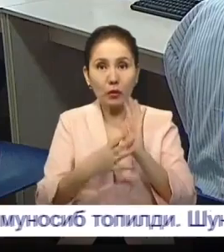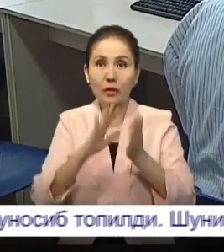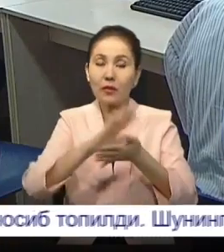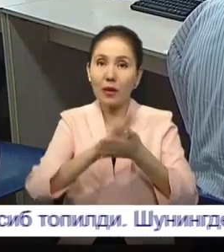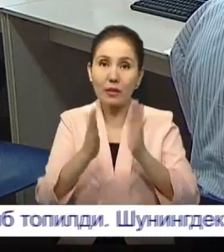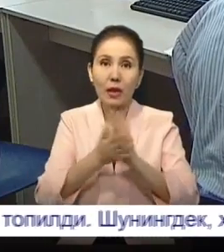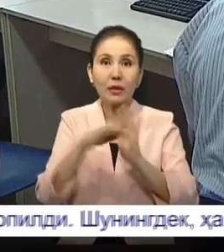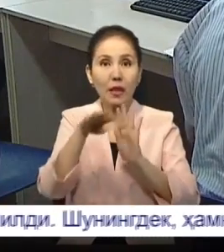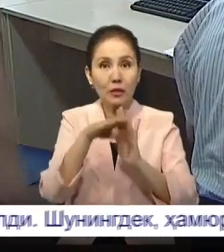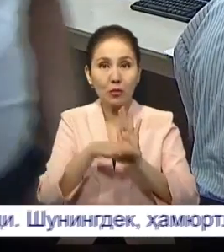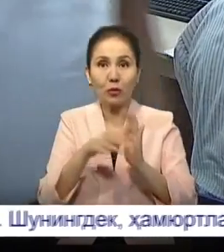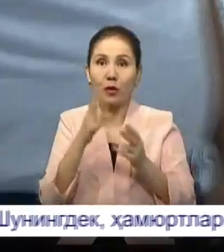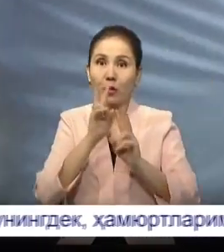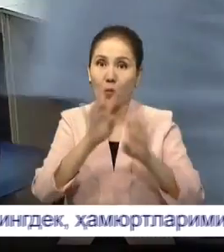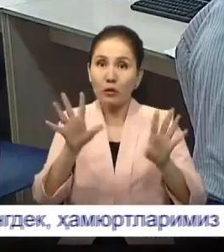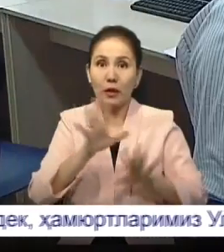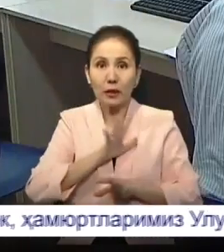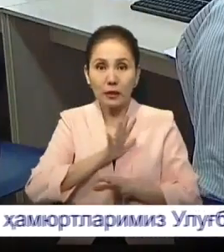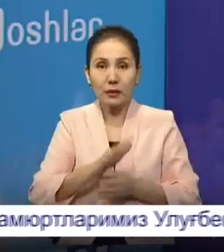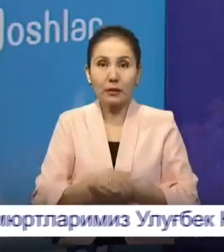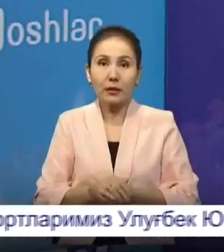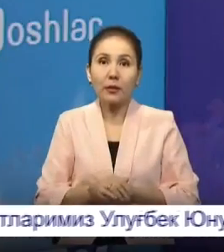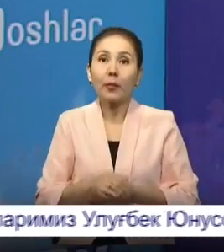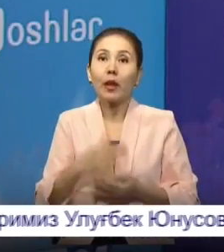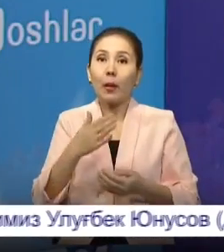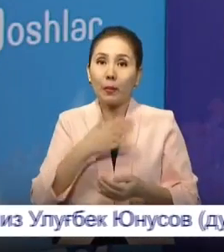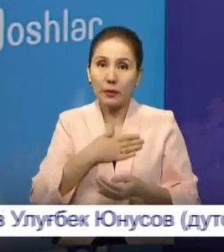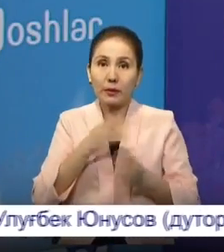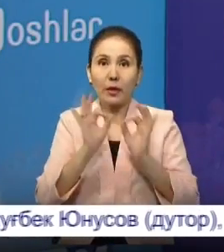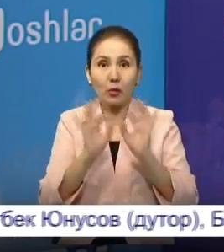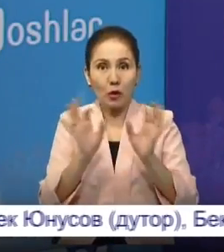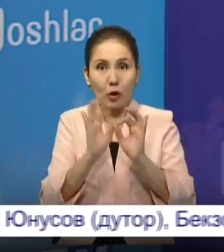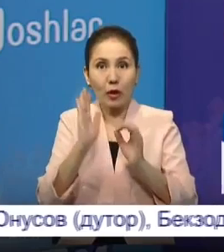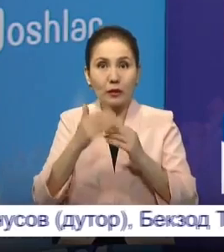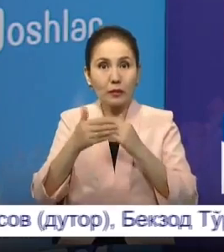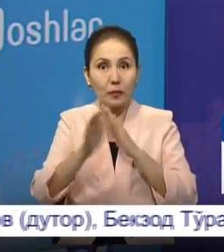vaziyat dasturini tomosha qildingiz. Bizdan uzoqlashmang, o'zingiz va